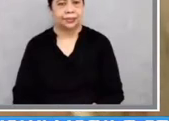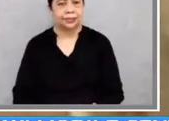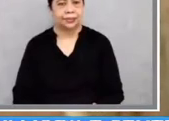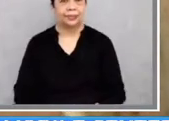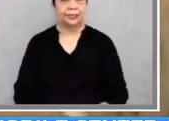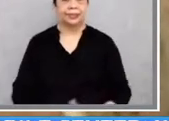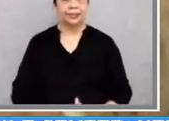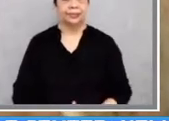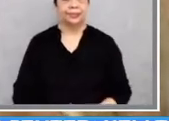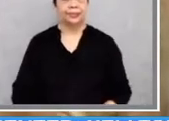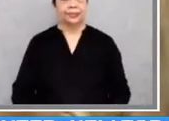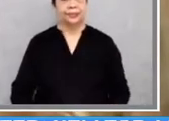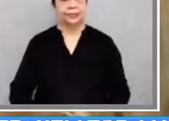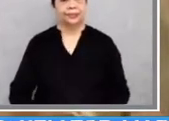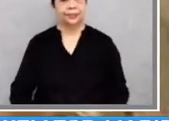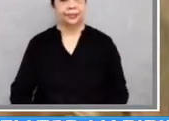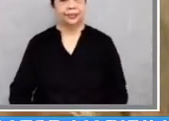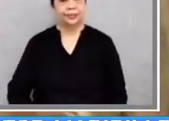gawin.